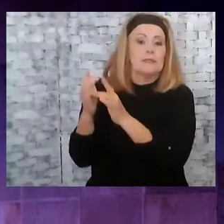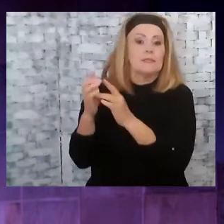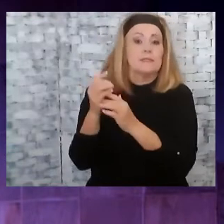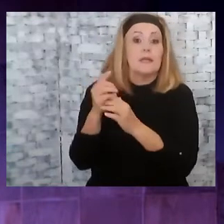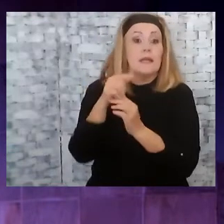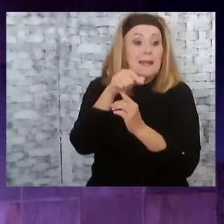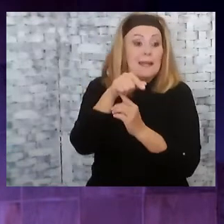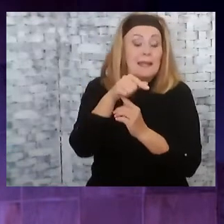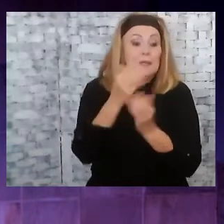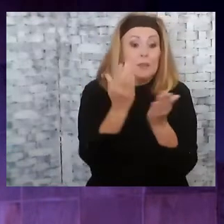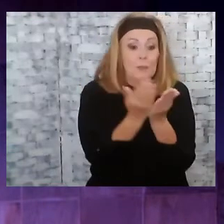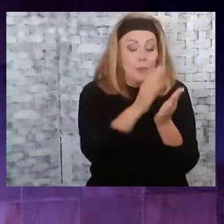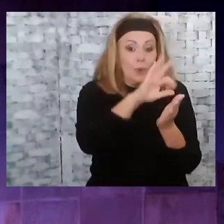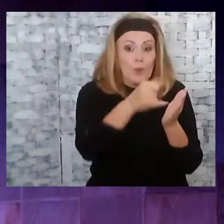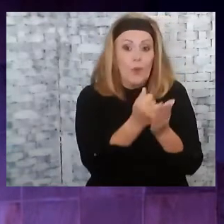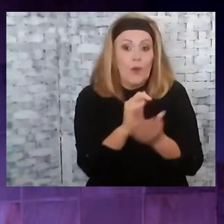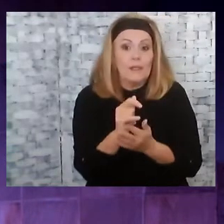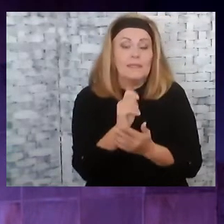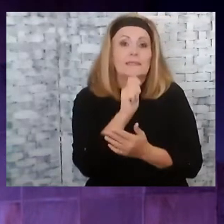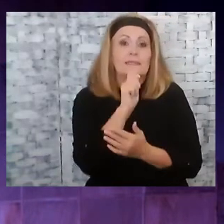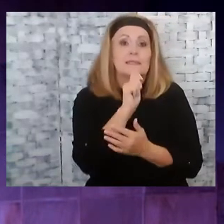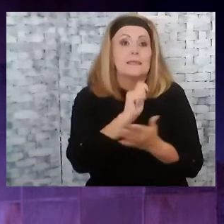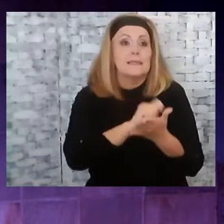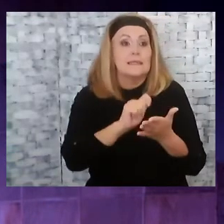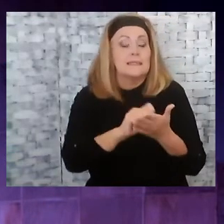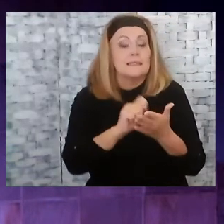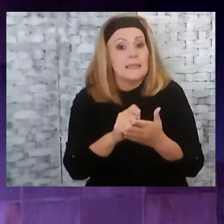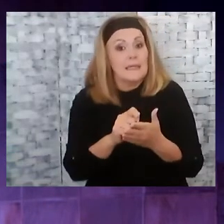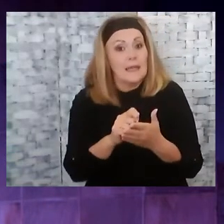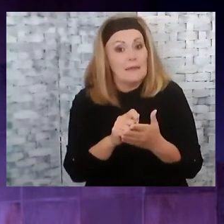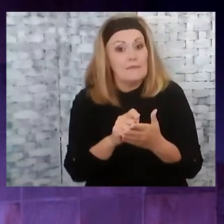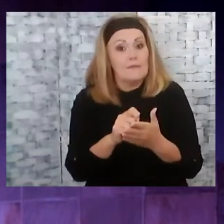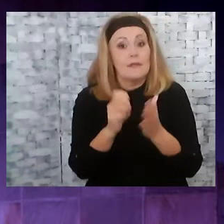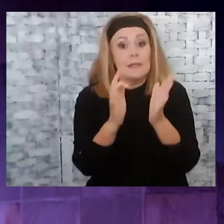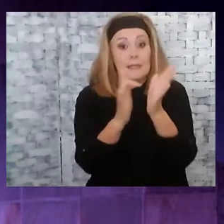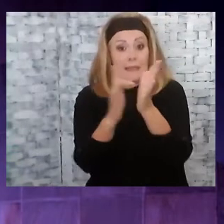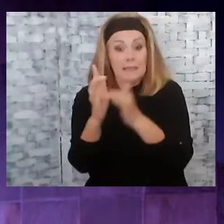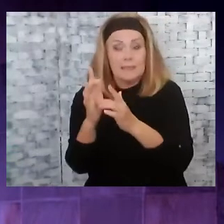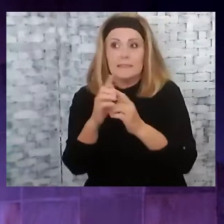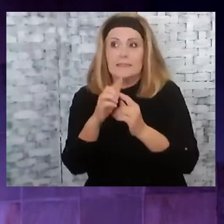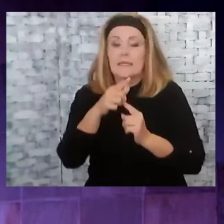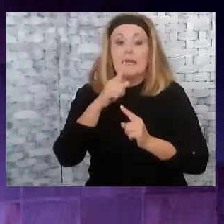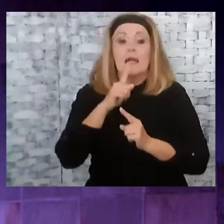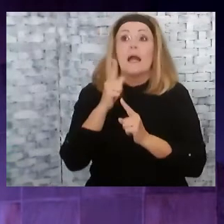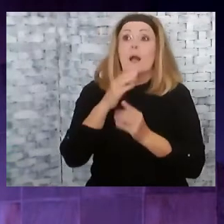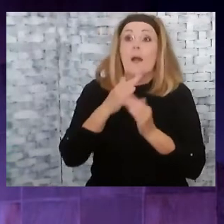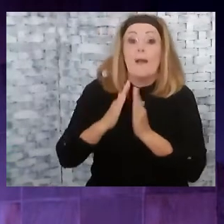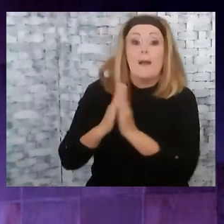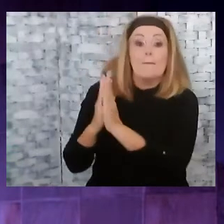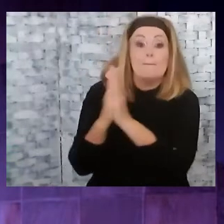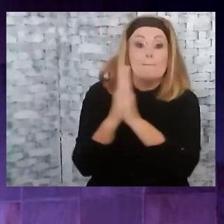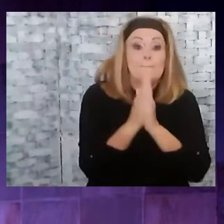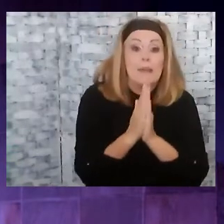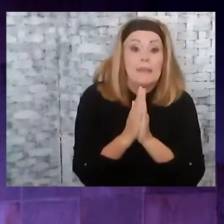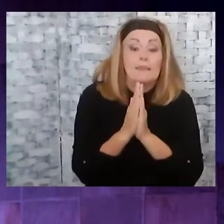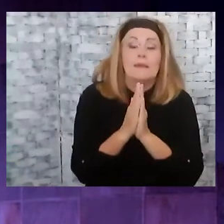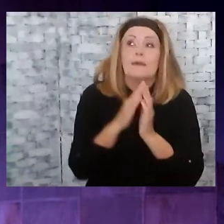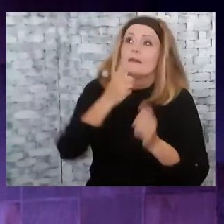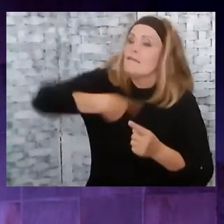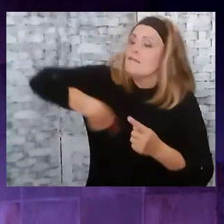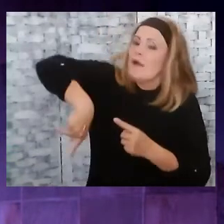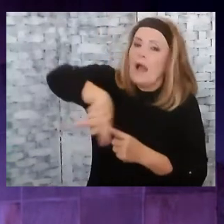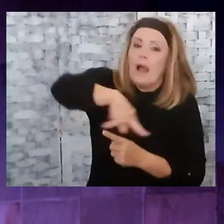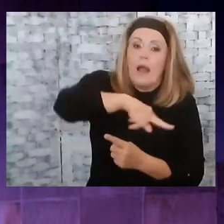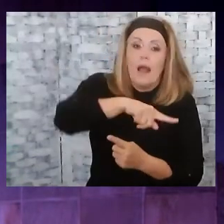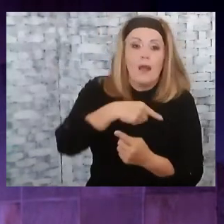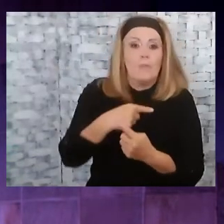17, hy bid vir sy disciples, toe bid Jesus, ek bid nie net vir hulle nie, maar vir die wat deur hulle woorde in